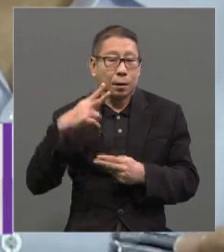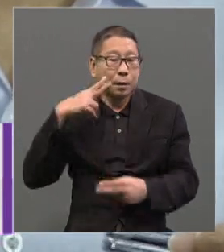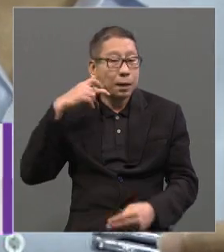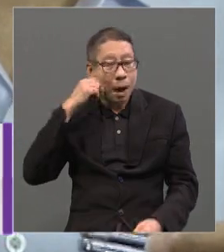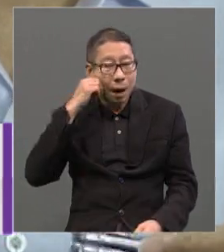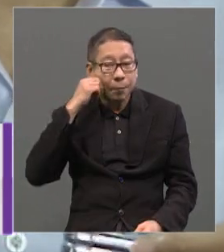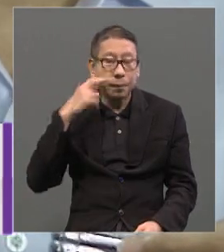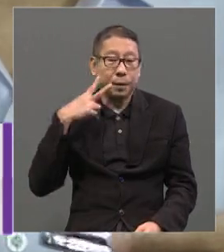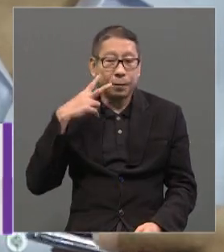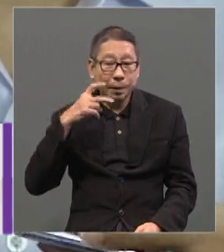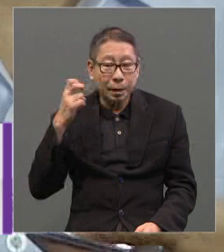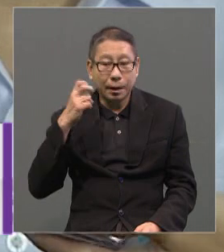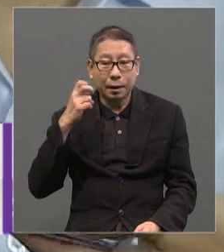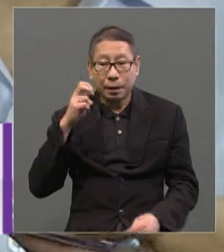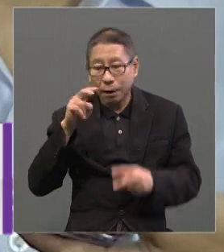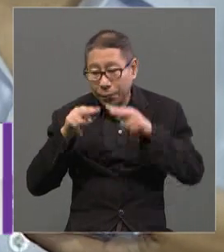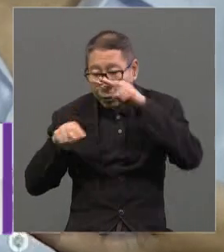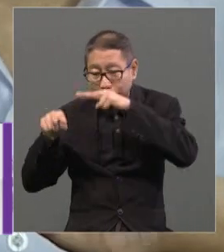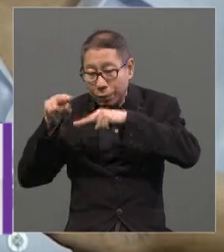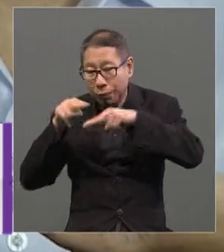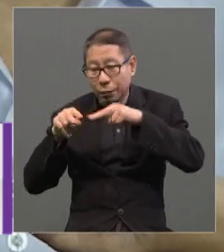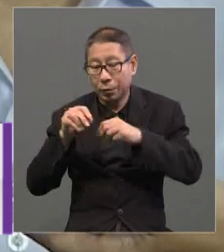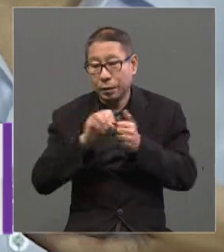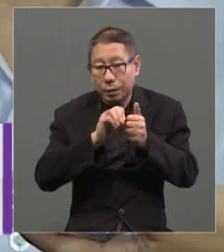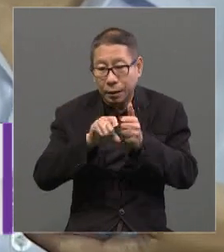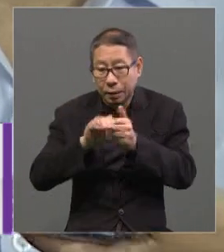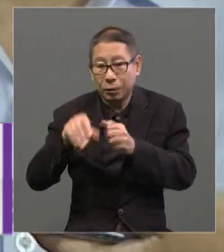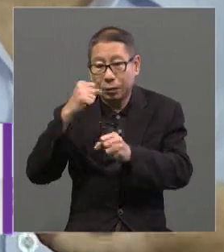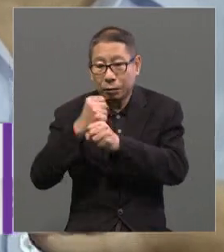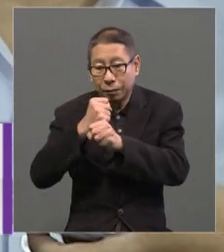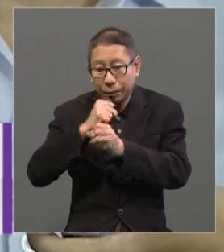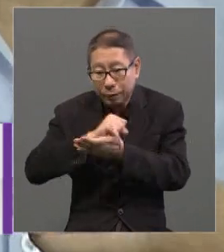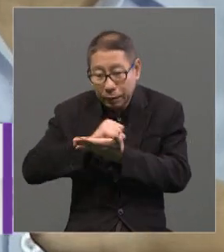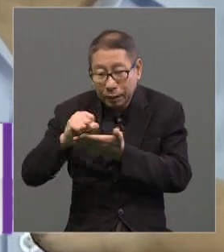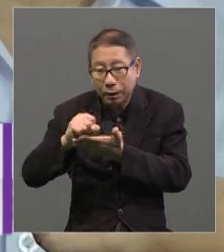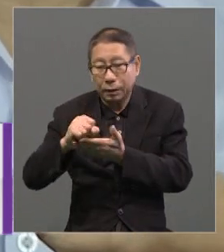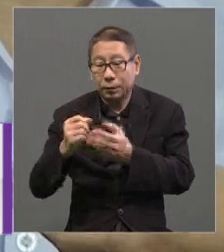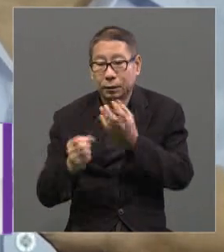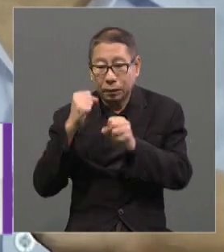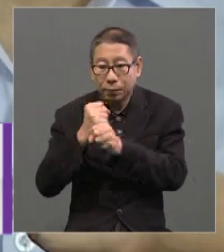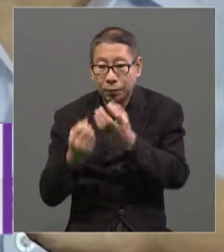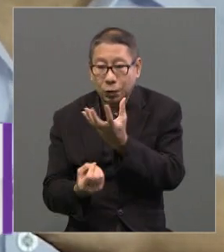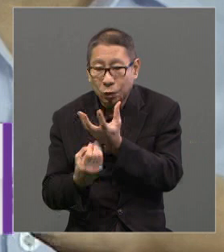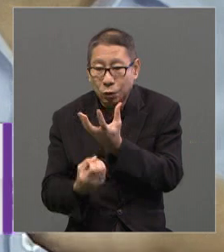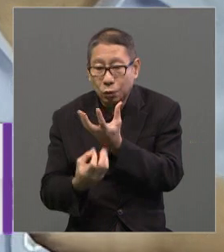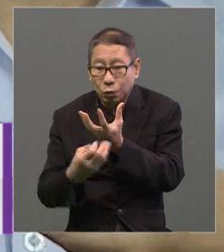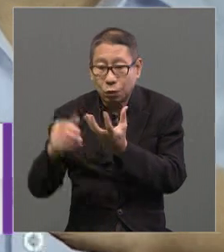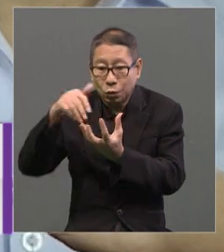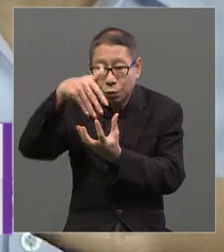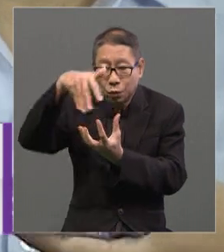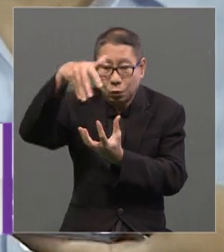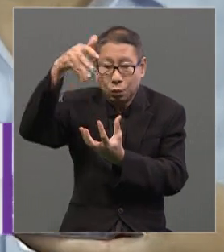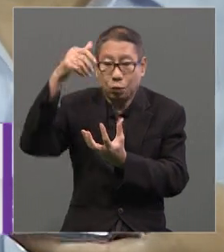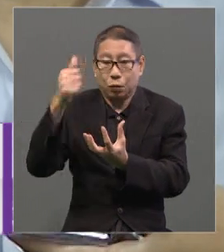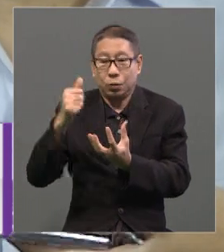ไรต่างๆนะครับทีมกำลังไปดูนะครับแต่คำแนะนำก็คือให้ทำความสะอาดแล้วก็ต้มสุกอะไรต่างๆนะครับครับ ก็เ